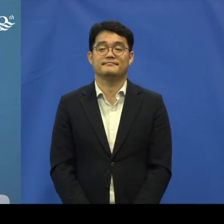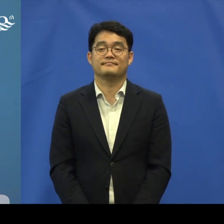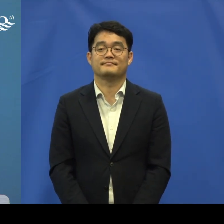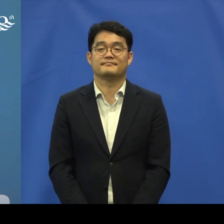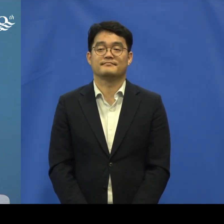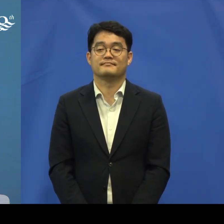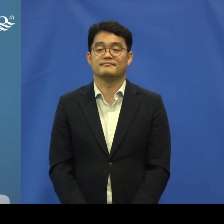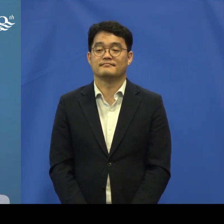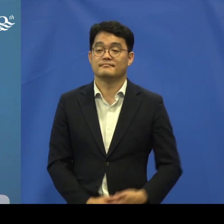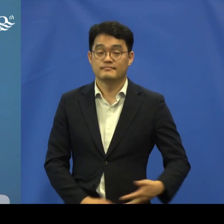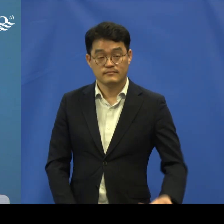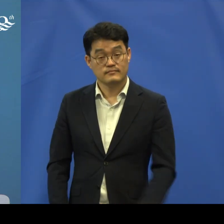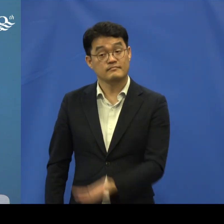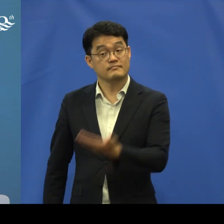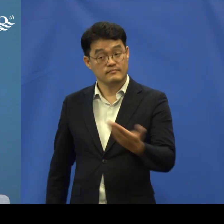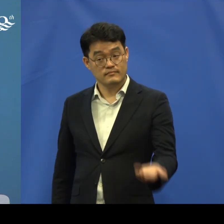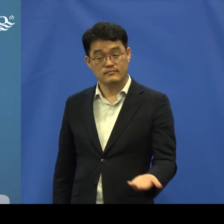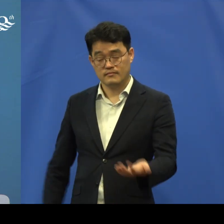끝을 봐야 돼요.